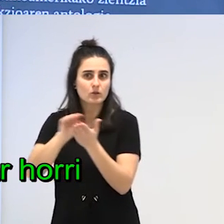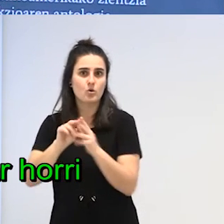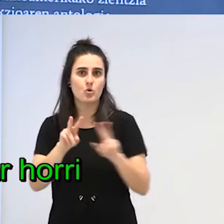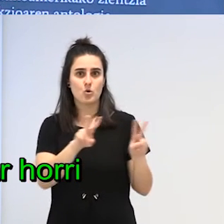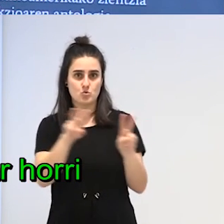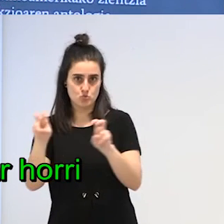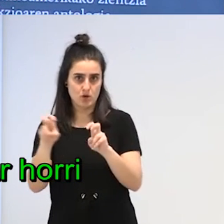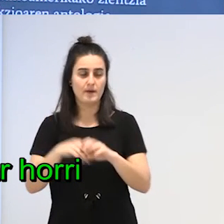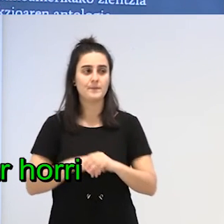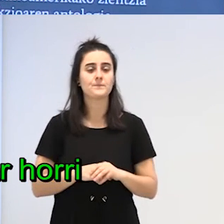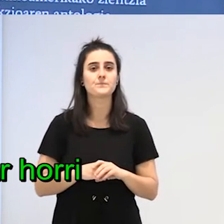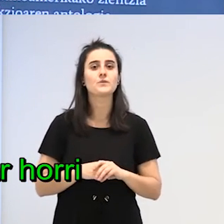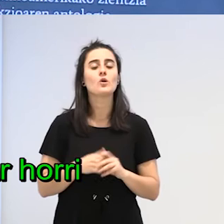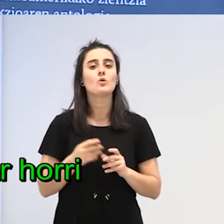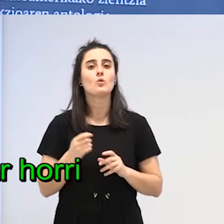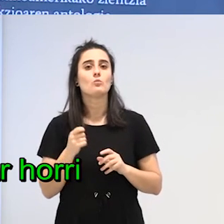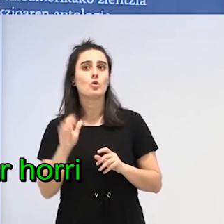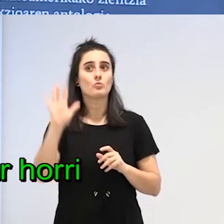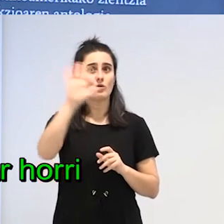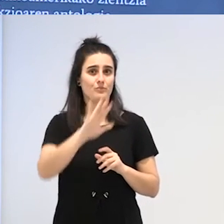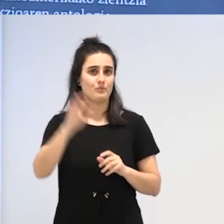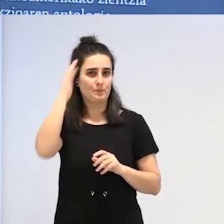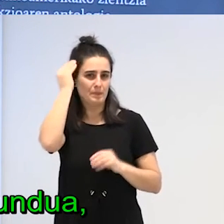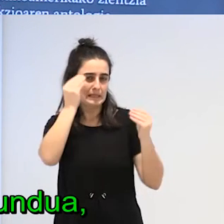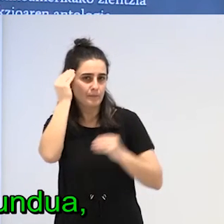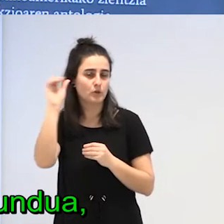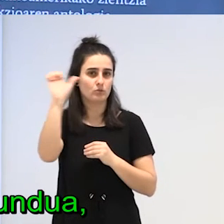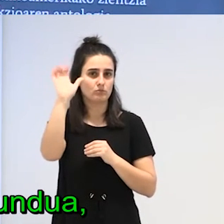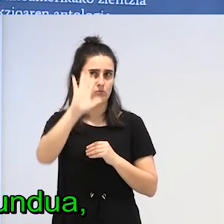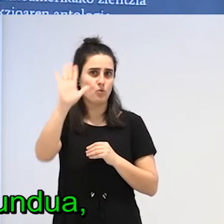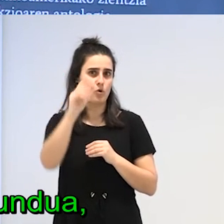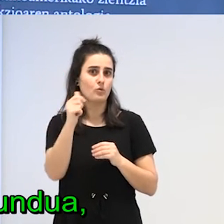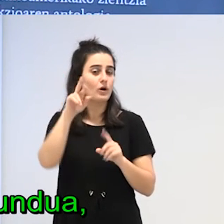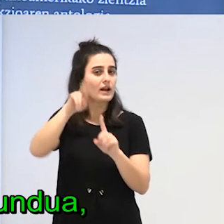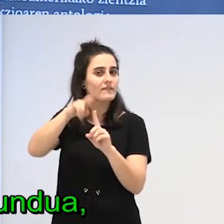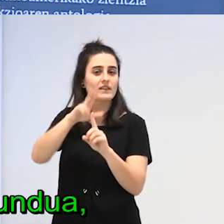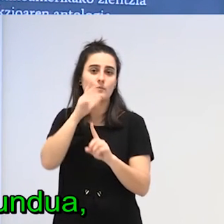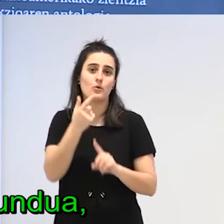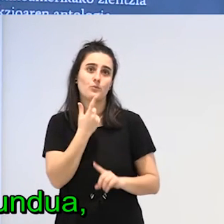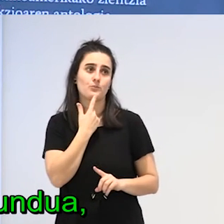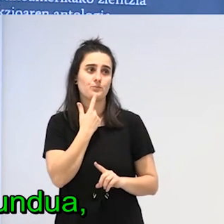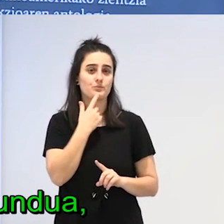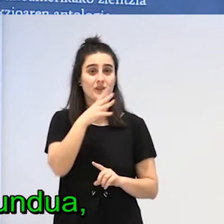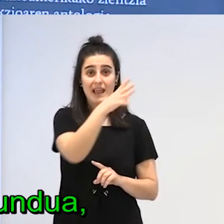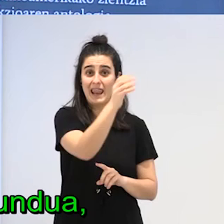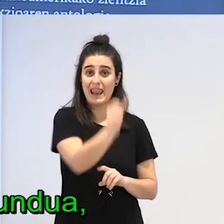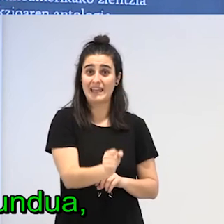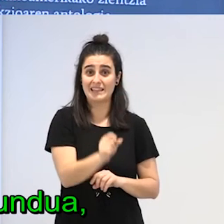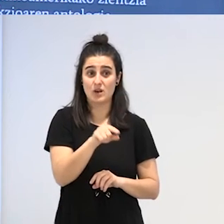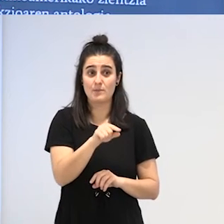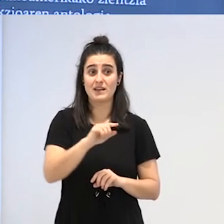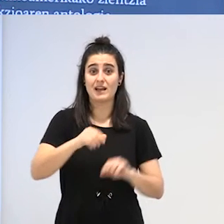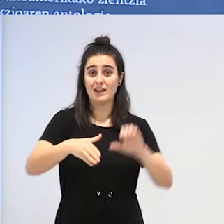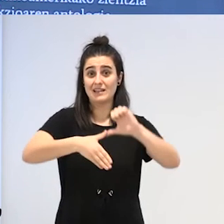ideologia mendebaldar horri erreferentzia egiten dio, bertan esaten den bezala, Latinoamerika ez da hirugarren